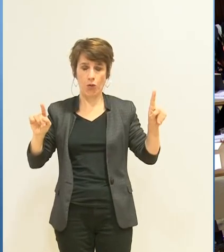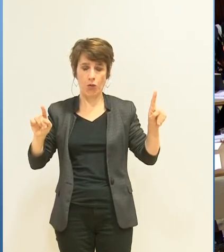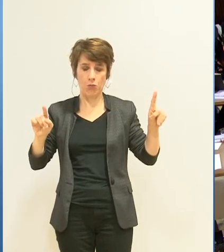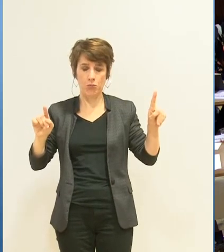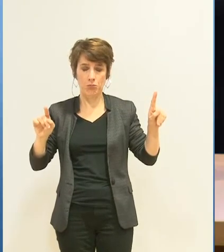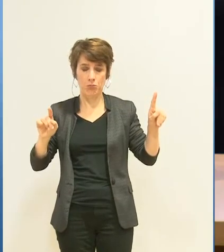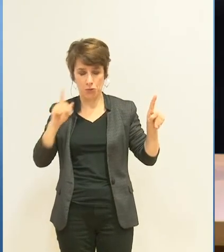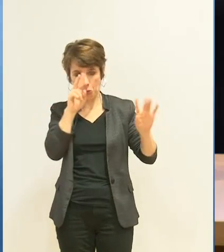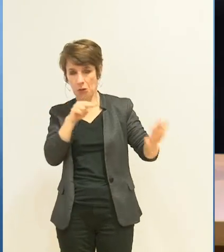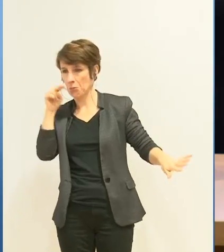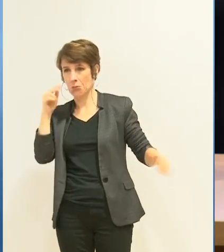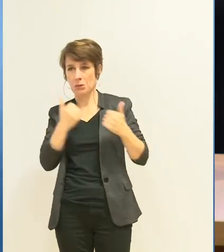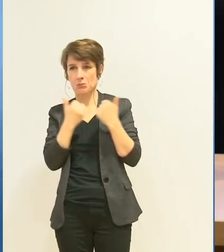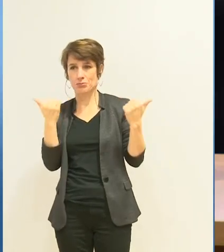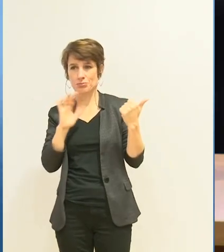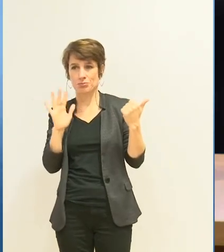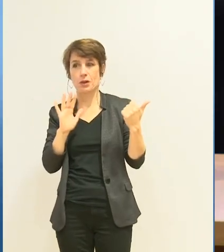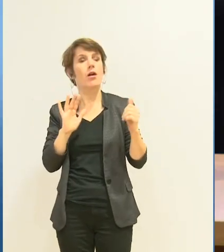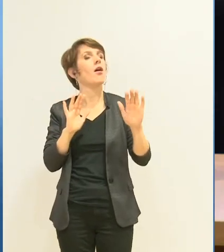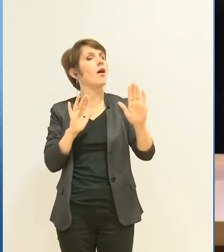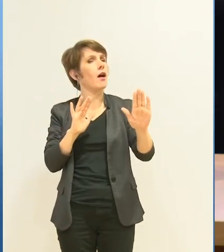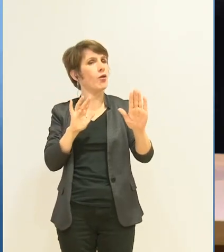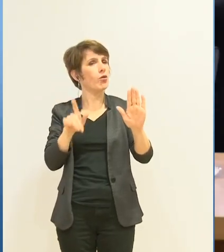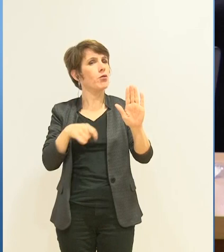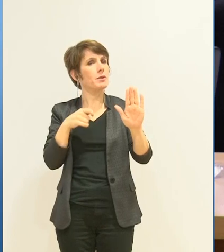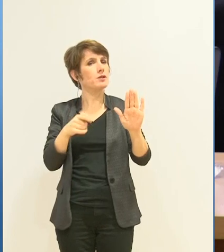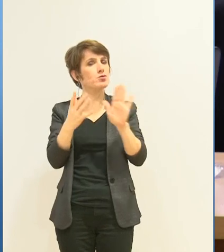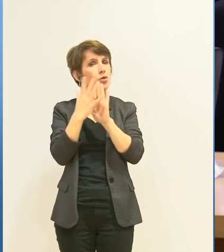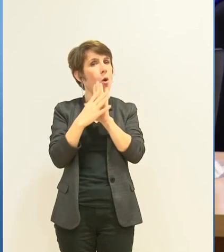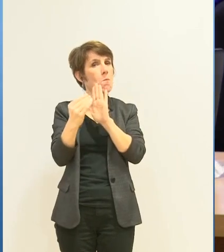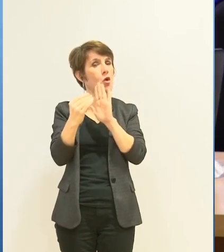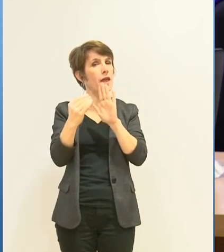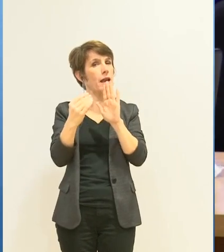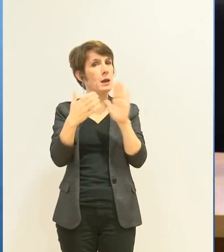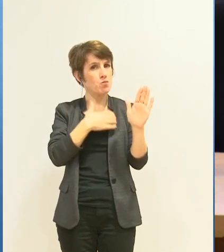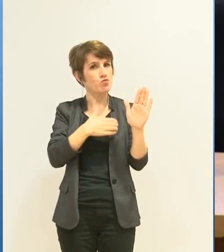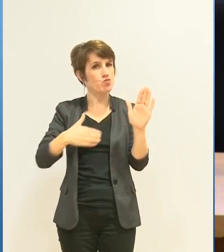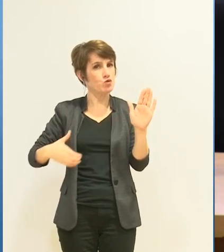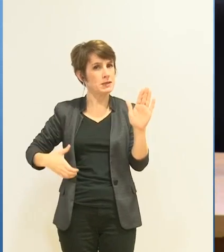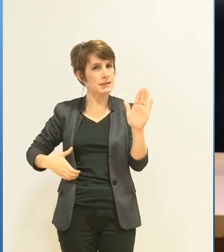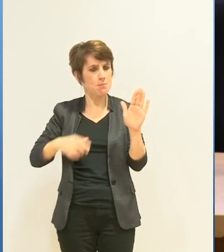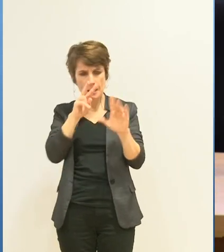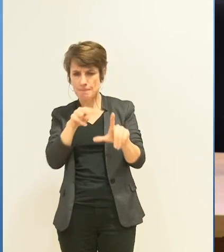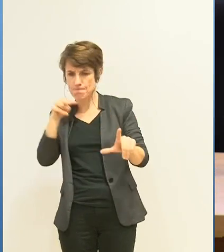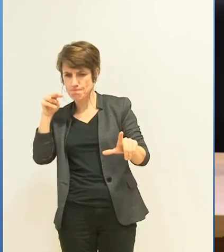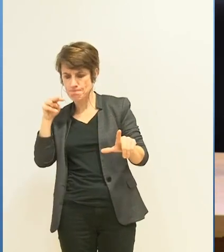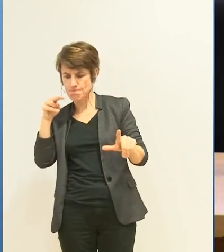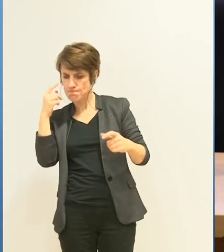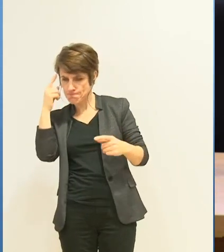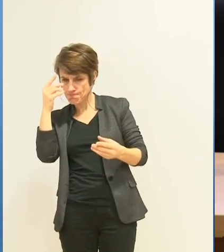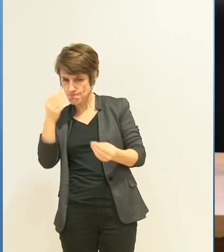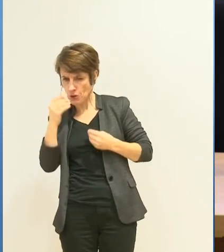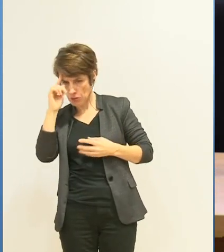même si la refondation du monell municipal doit nous interroger sur le périmètre